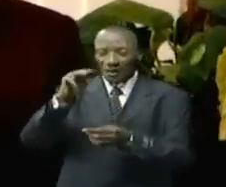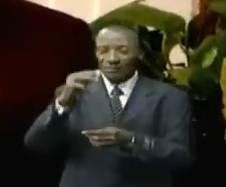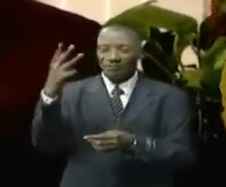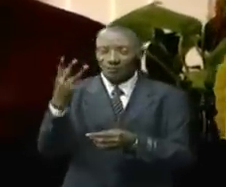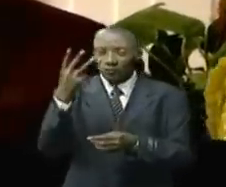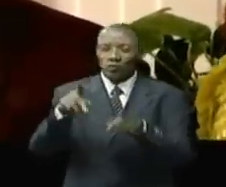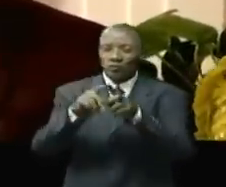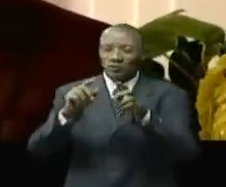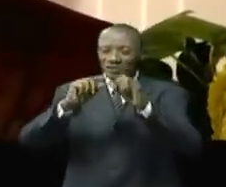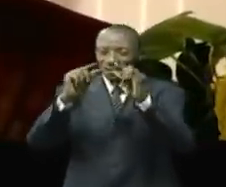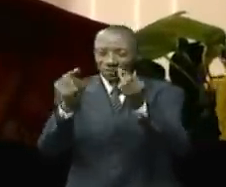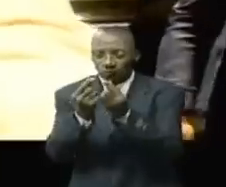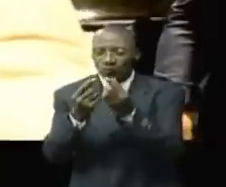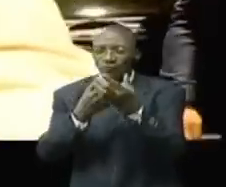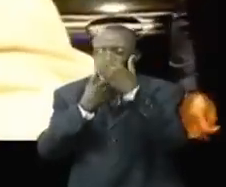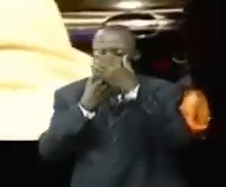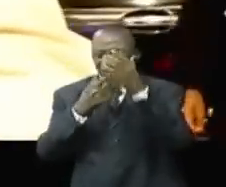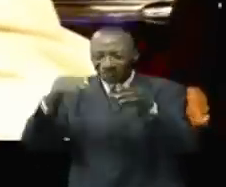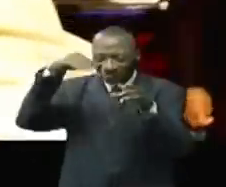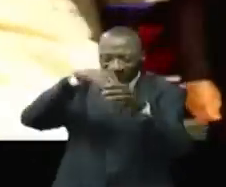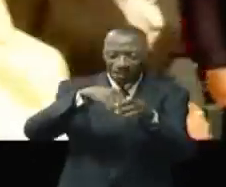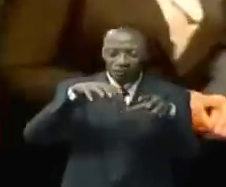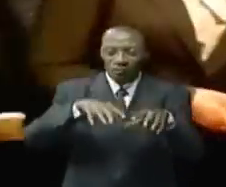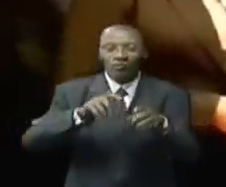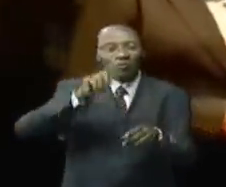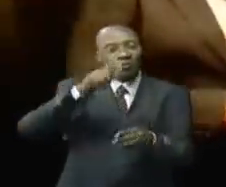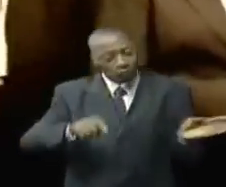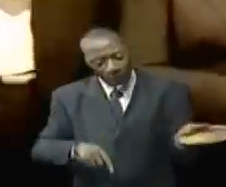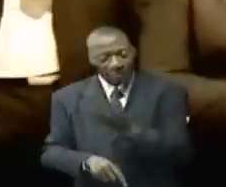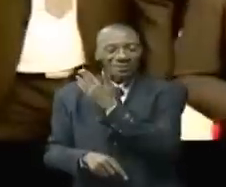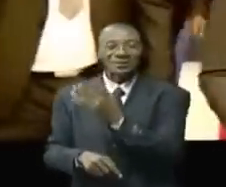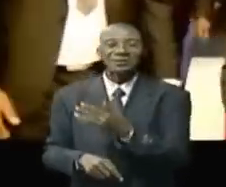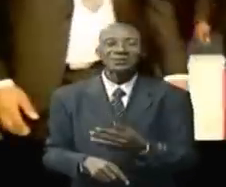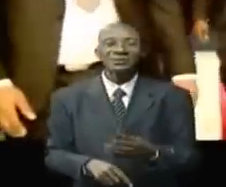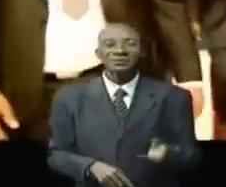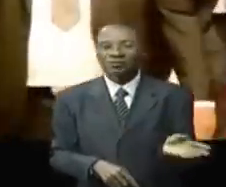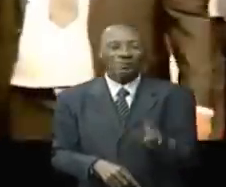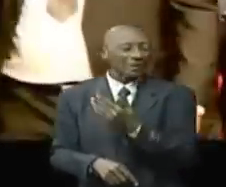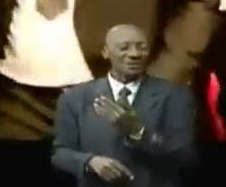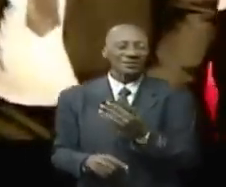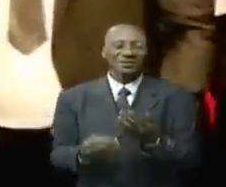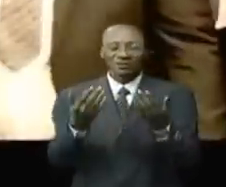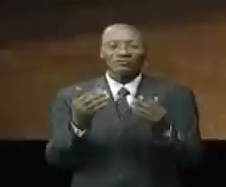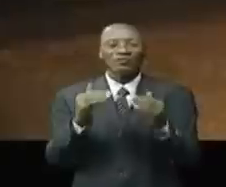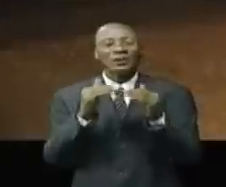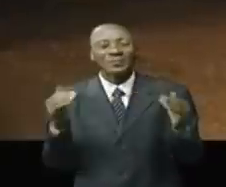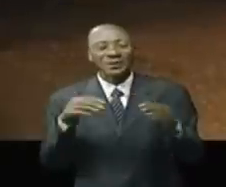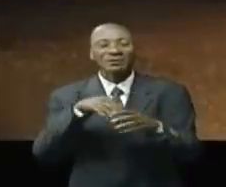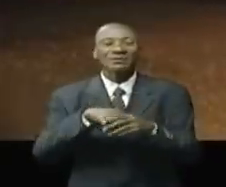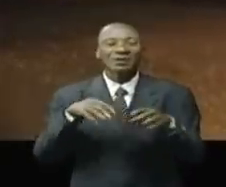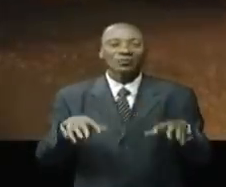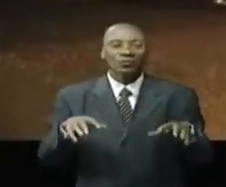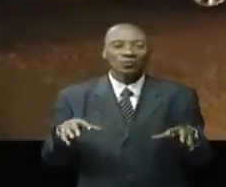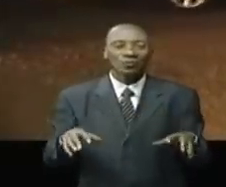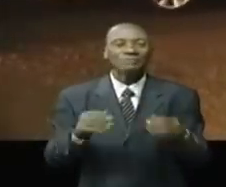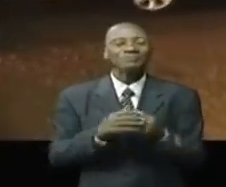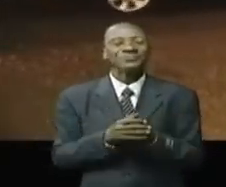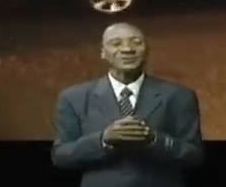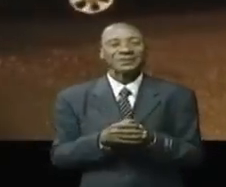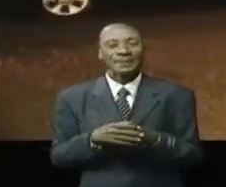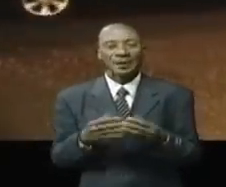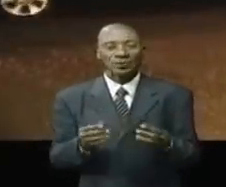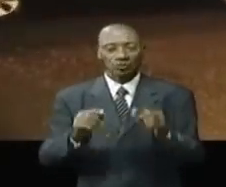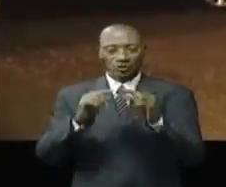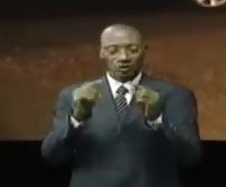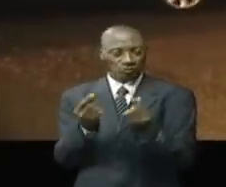de Nairobi est d'un enjeu important sur la suite des événements en République démocratique du Congo, mais en attendant, les forces